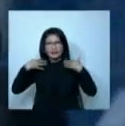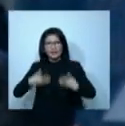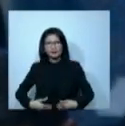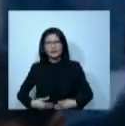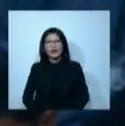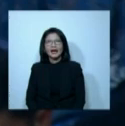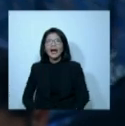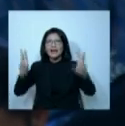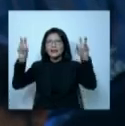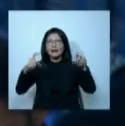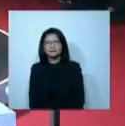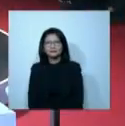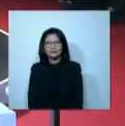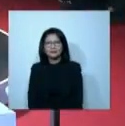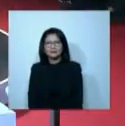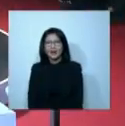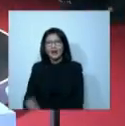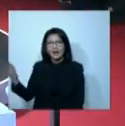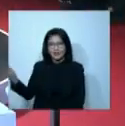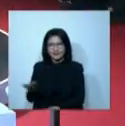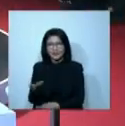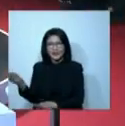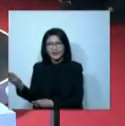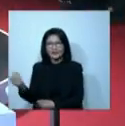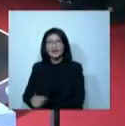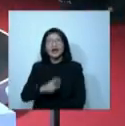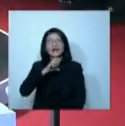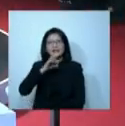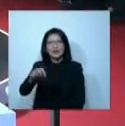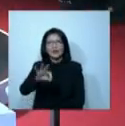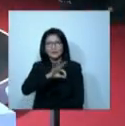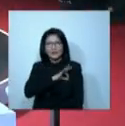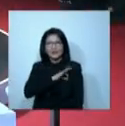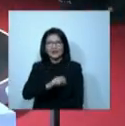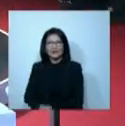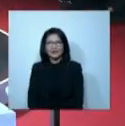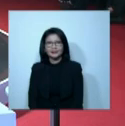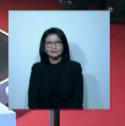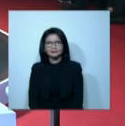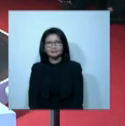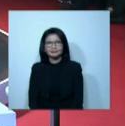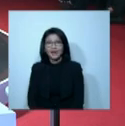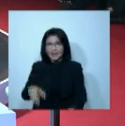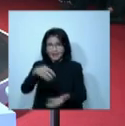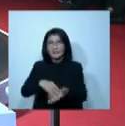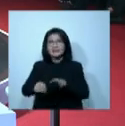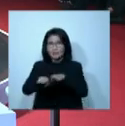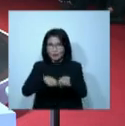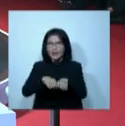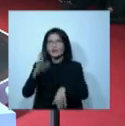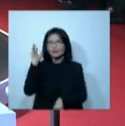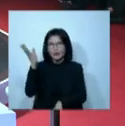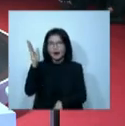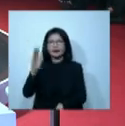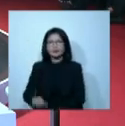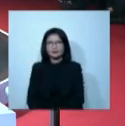tuntas karena waktu yang cukup sempit dan cukup mepet Nah bagi saya itu menarik sebenarnya kalau diekspose cukup luar biasa dengan